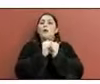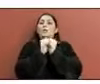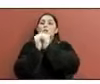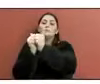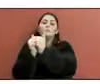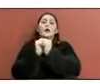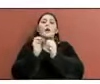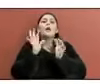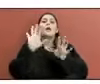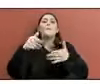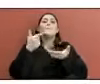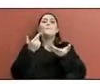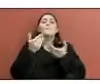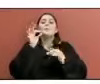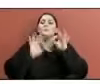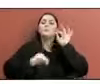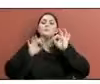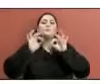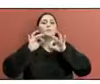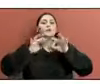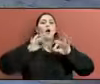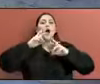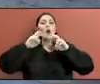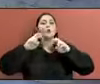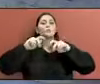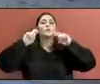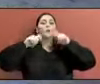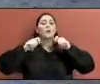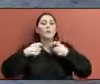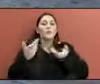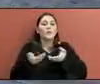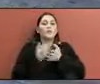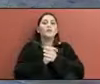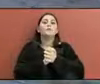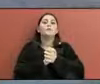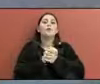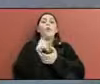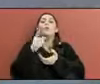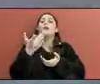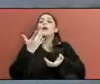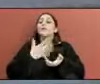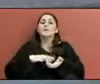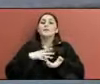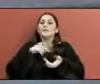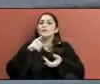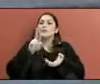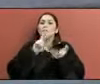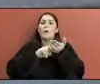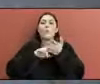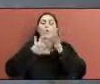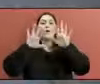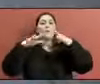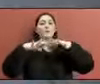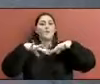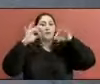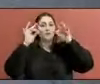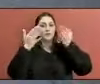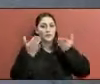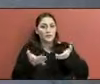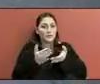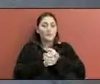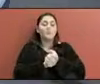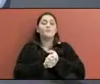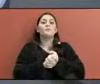yaptık. Orada onlar ne istediyse ona göre raporlarımızı hazırladık. İlgili fen işleri